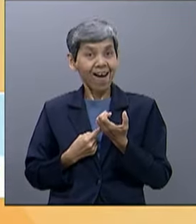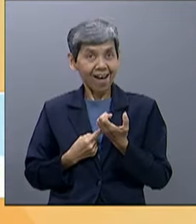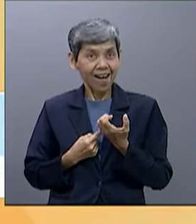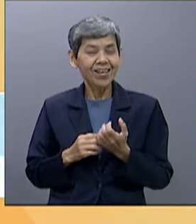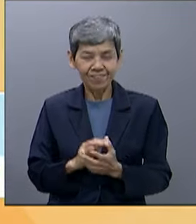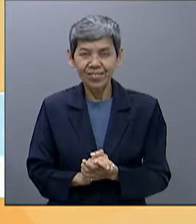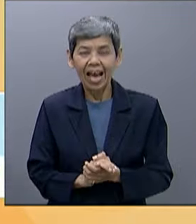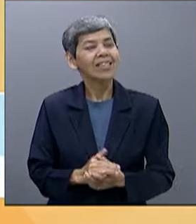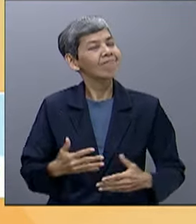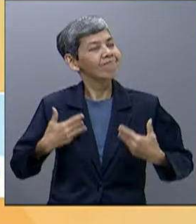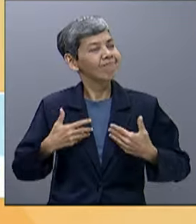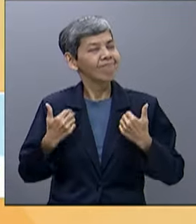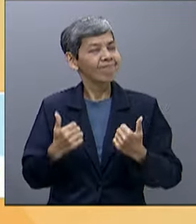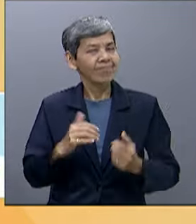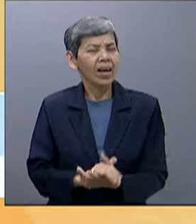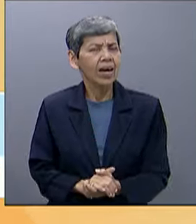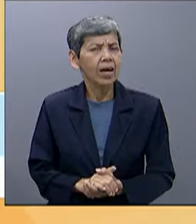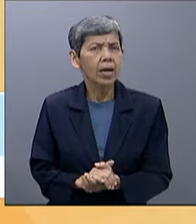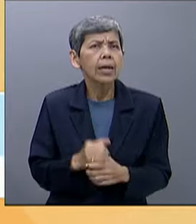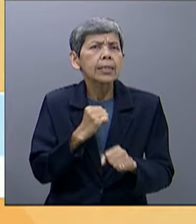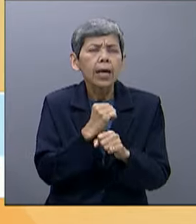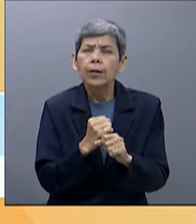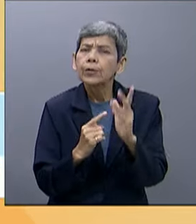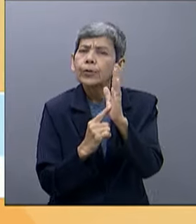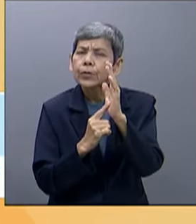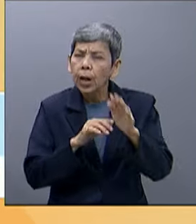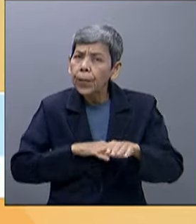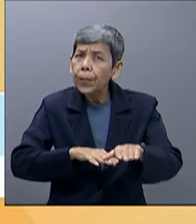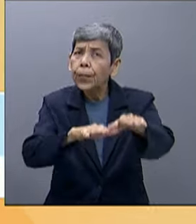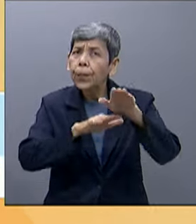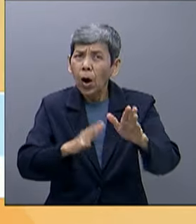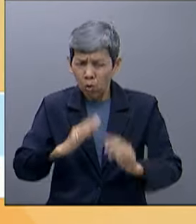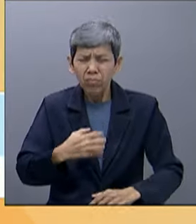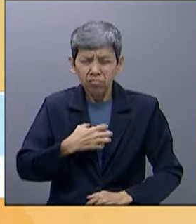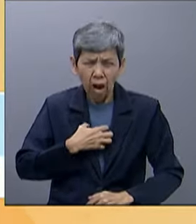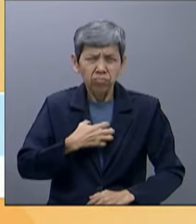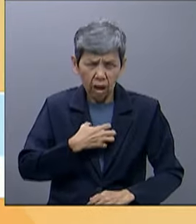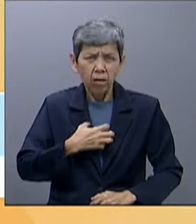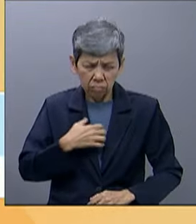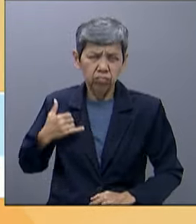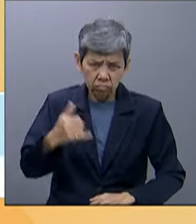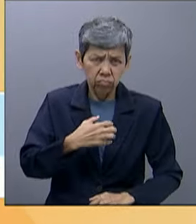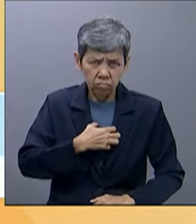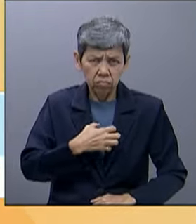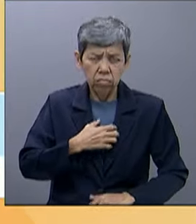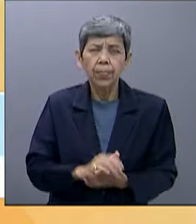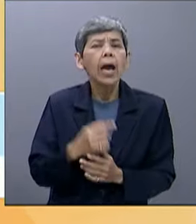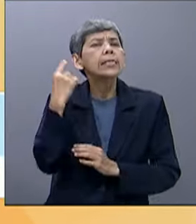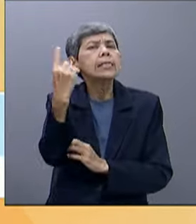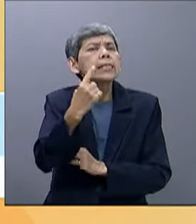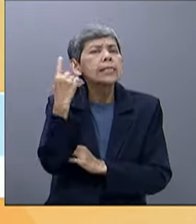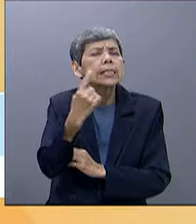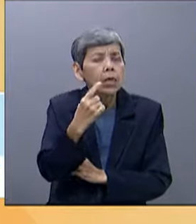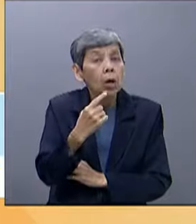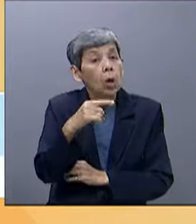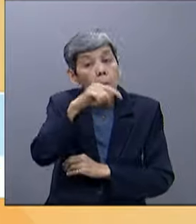ค่ะก็ยินดี ครับแล้วนอกจากงานแห่เทียนพรรษาแล้วอย่างคุณผู้ชมบางคนอาจจะอยากมาร่วมงานนี้นะครับแล้วอยากจะเที่ยวต่อสถานที่ท่